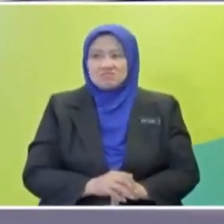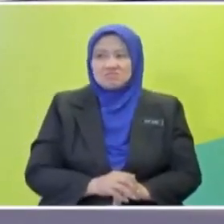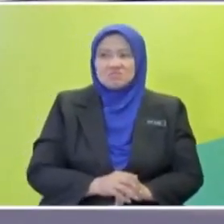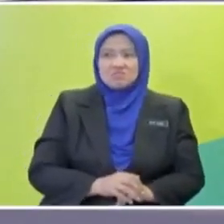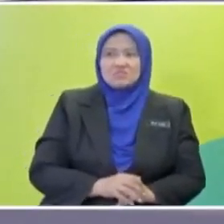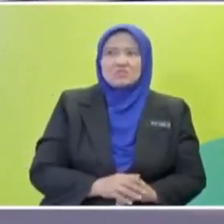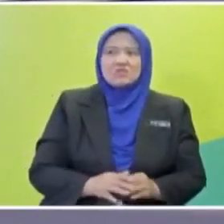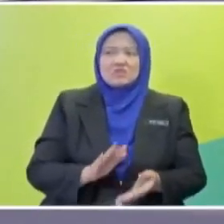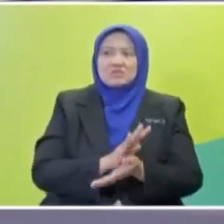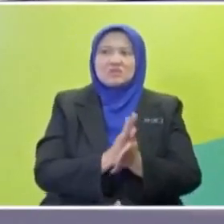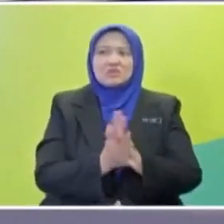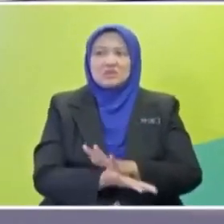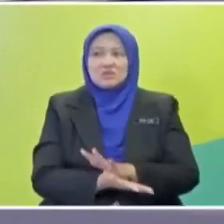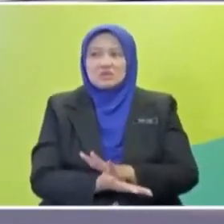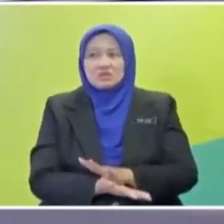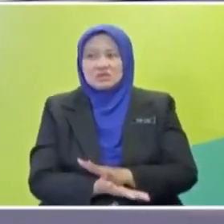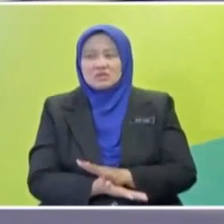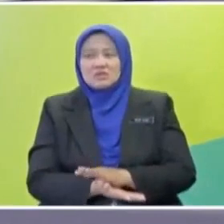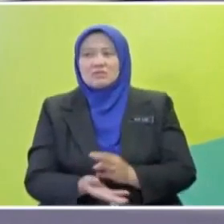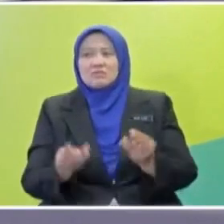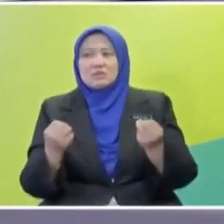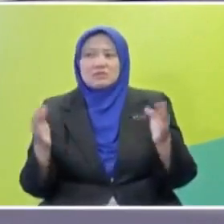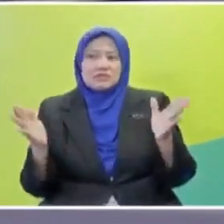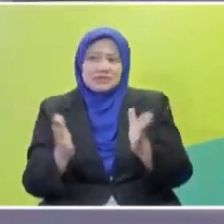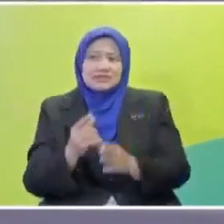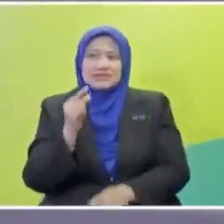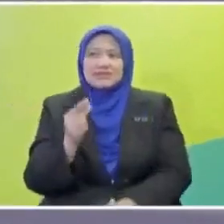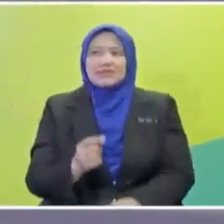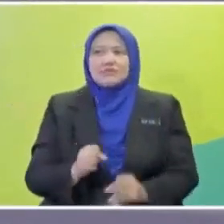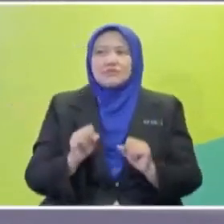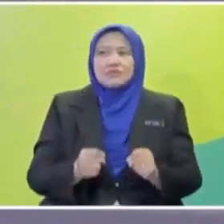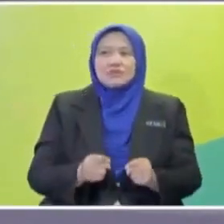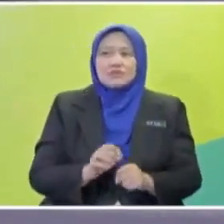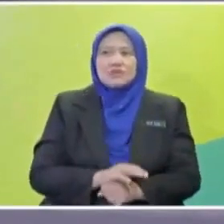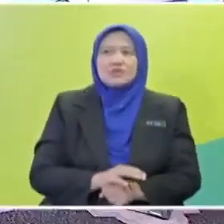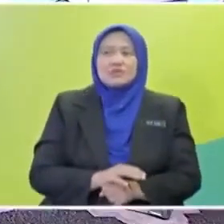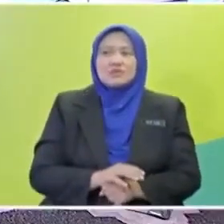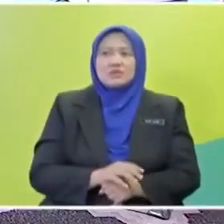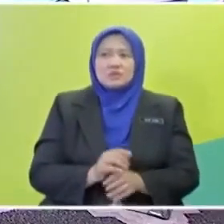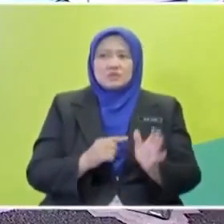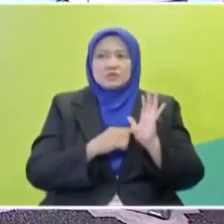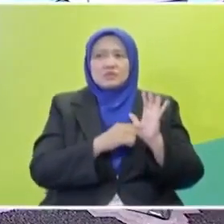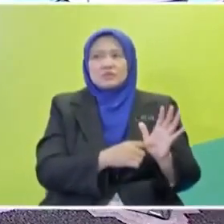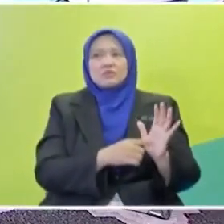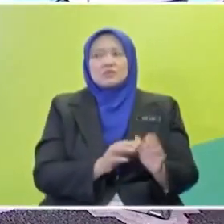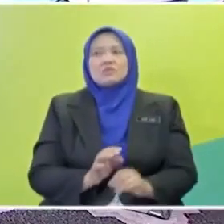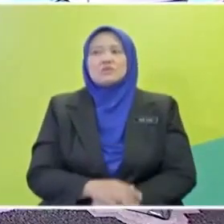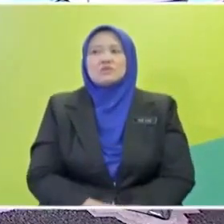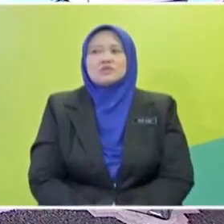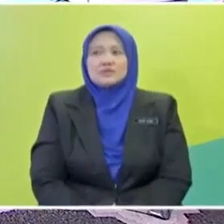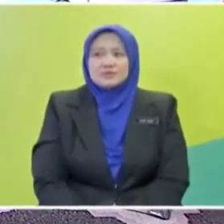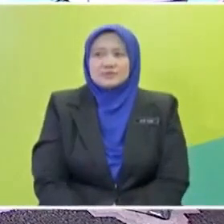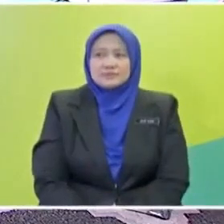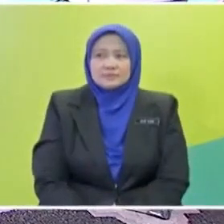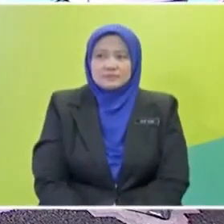Ya, betul. Jadi kan cikgu, saya dah kecilkan sedikit. Boleh tak saya tunjuk di kamera cikgu? Wah, boleh. Untuk rakan-rakan saya tengok.